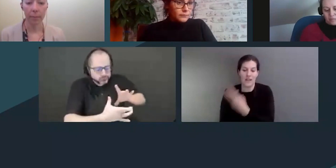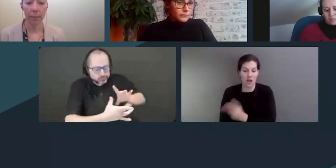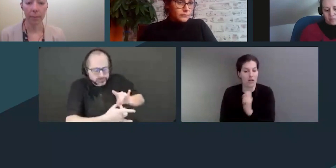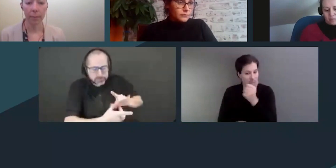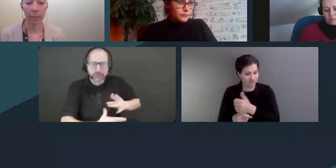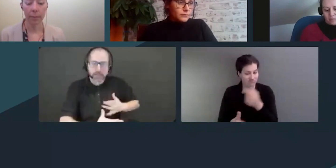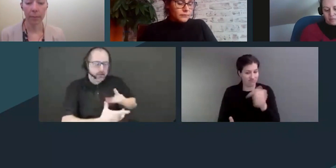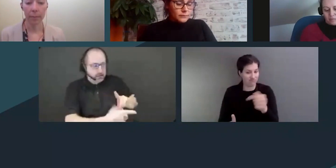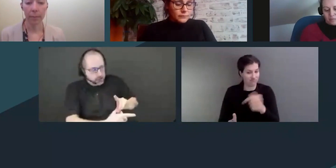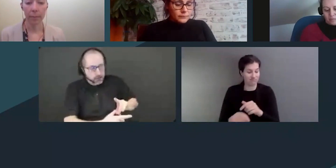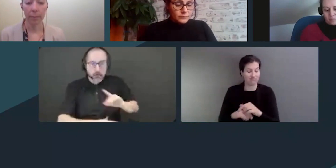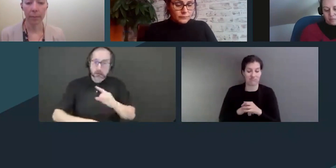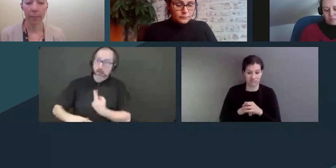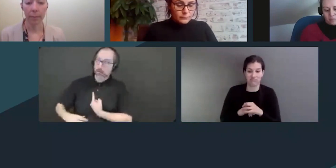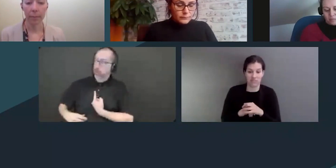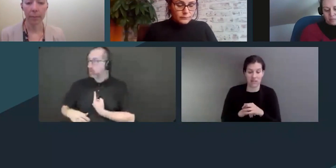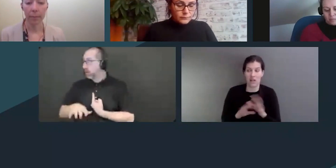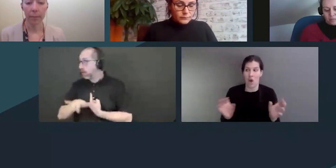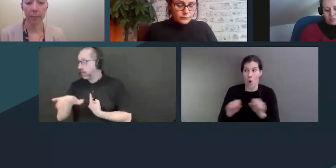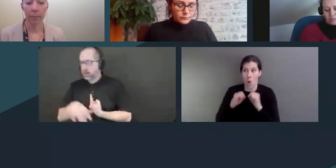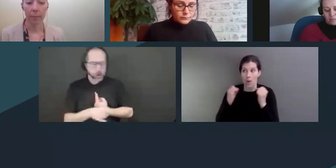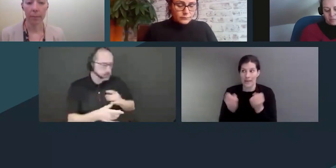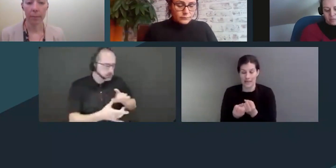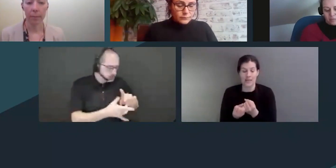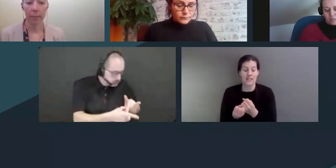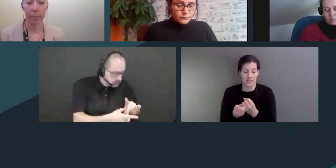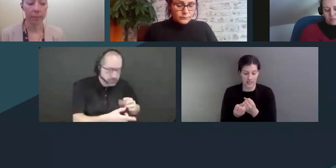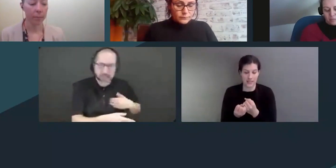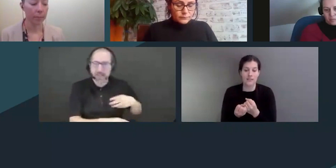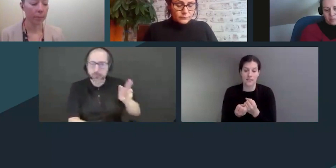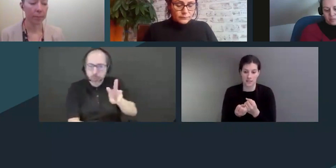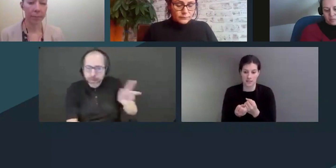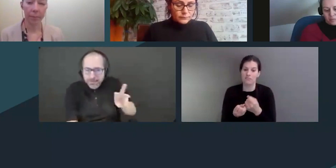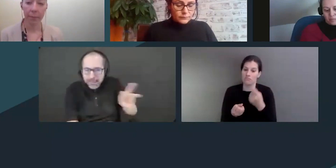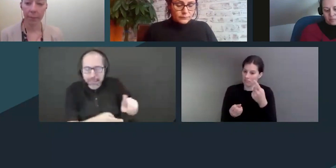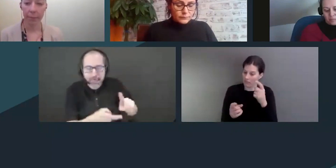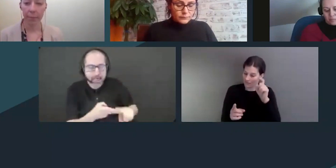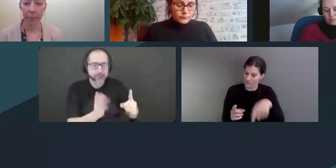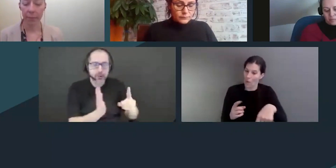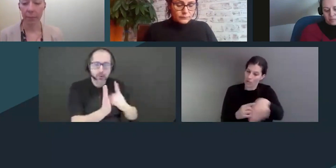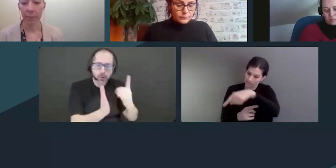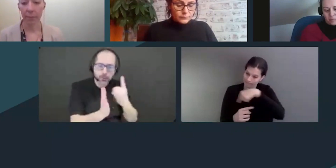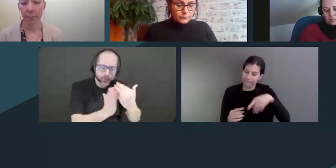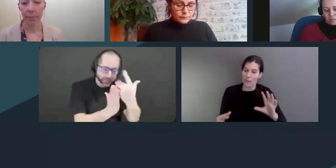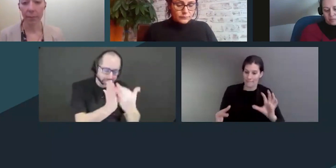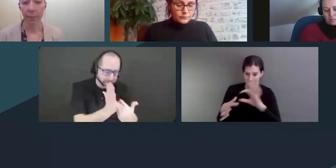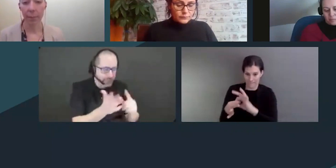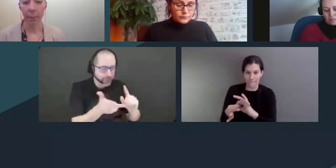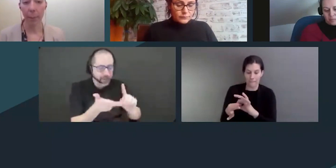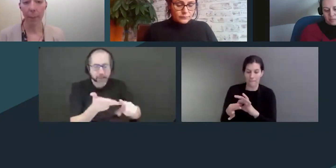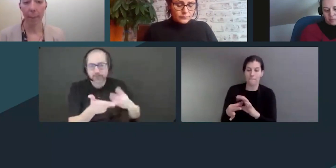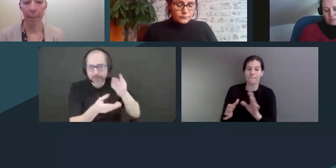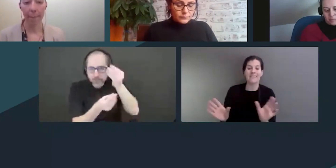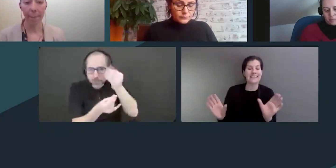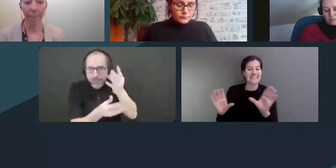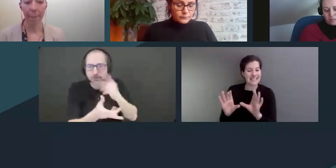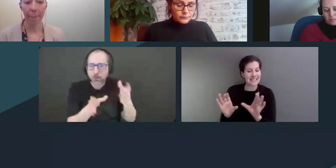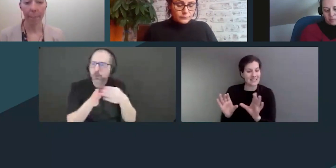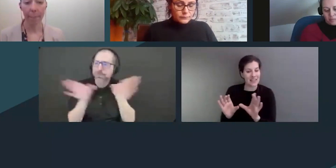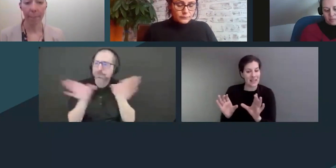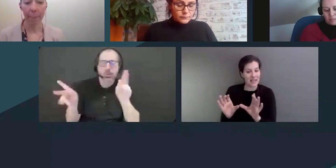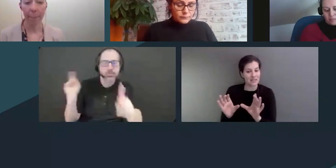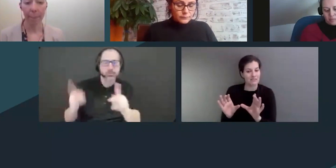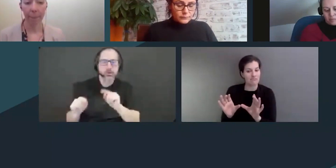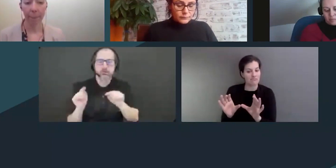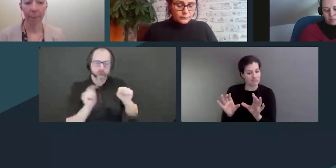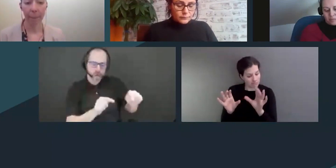web, un directoire et des renseignements pour le grand public pour les faire savoir que les interprètes communautaires ne sont pas